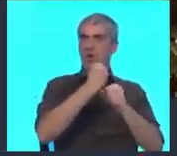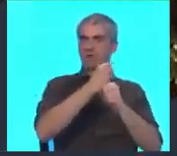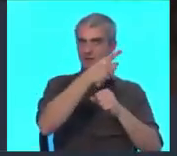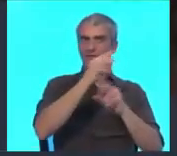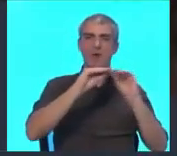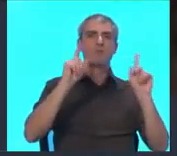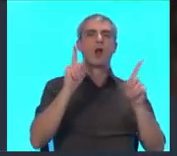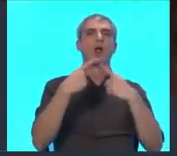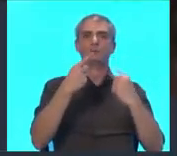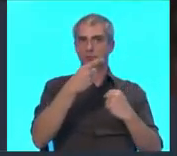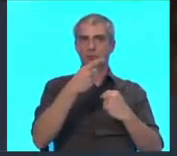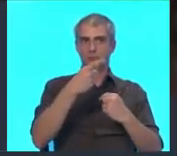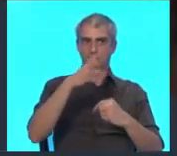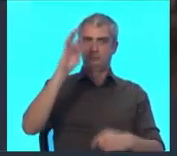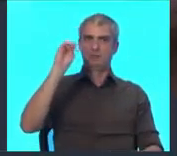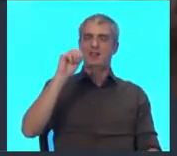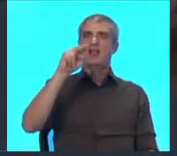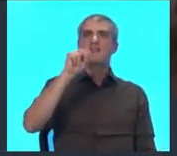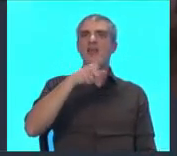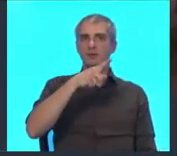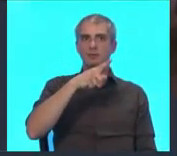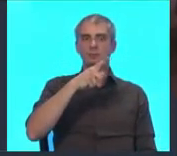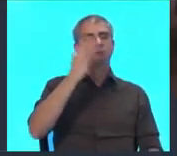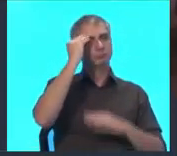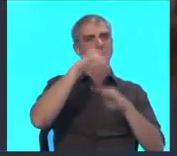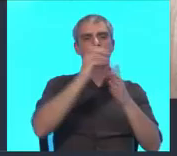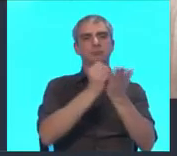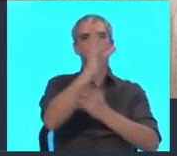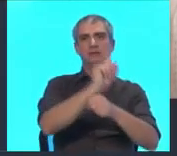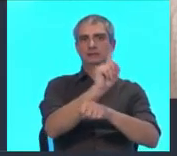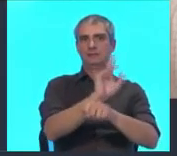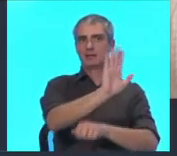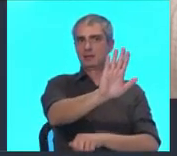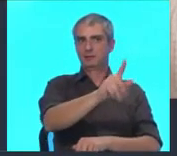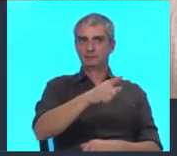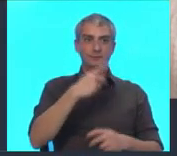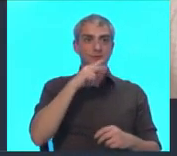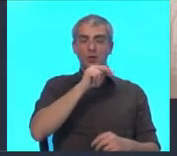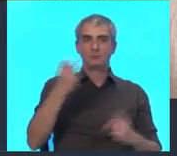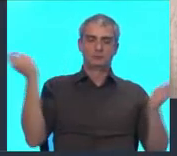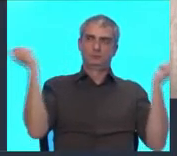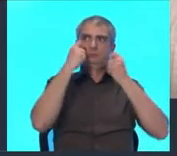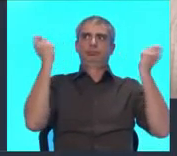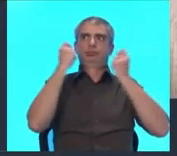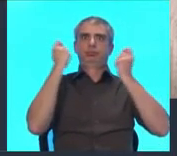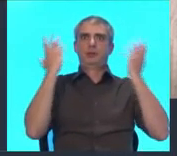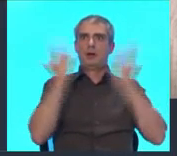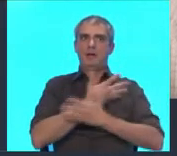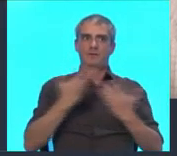למוזיקה, מנחם נבנויז, דיו על השייתו. הנושא נחת עלינו כרעם ביום בהיר.